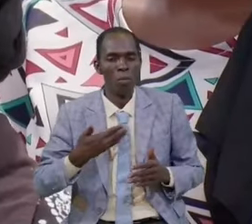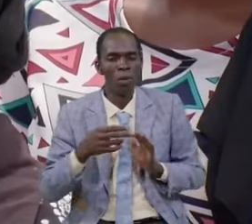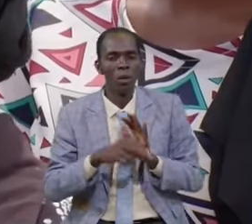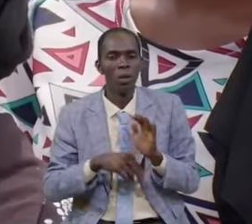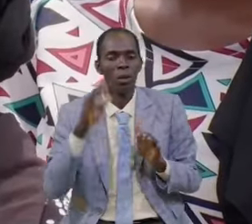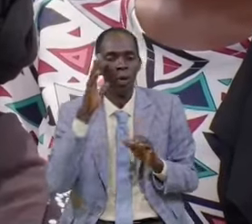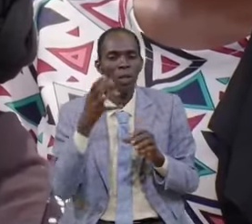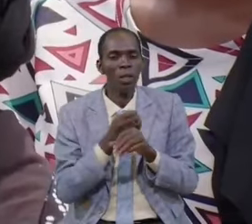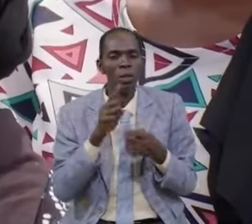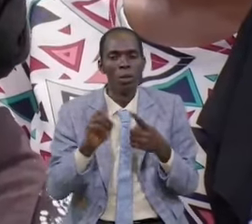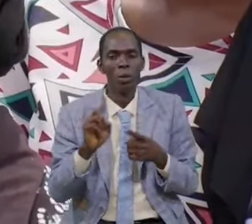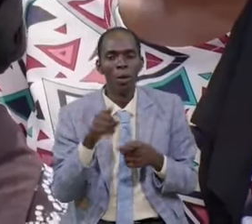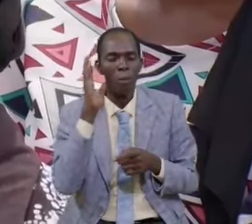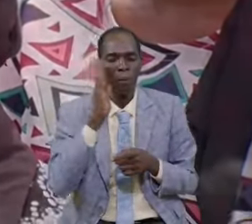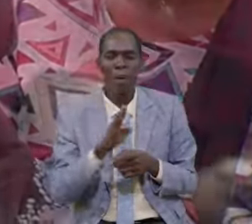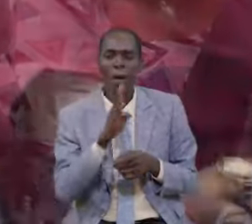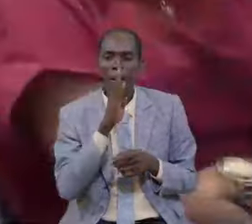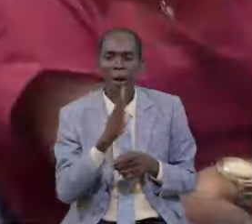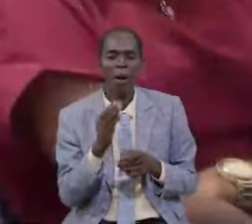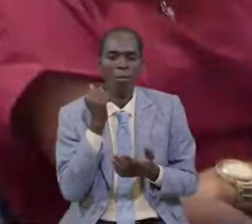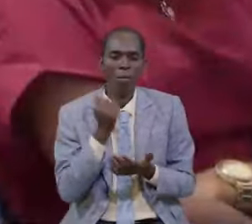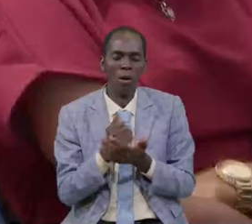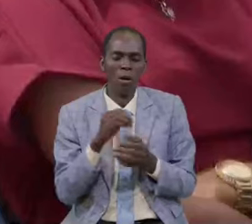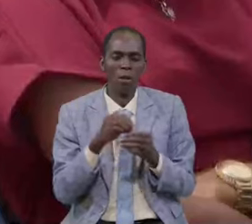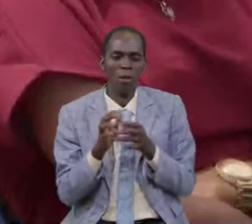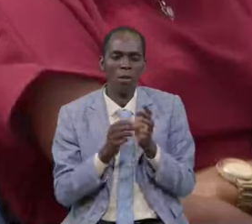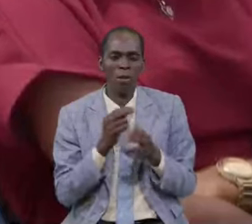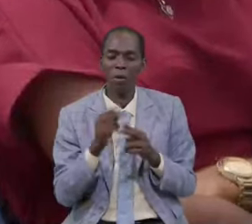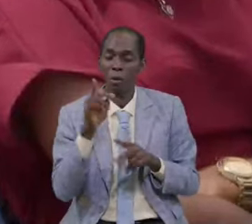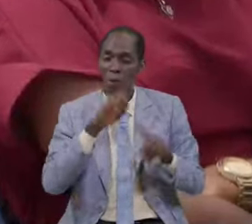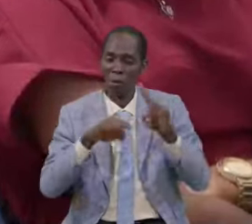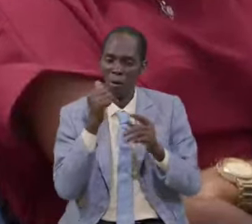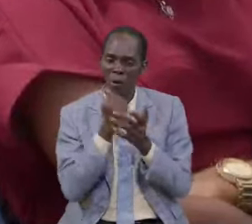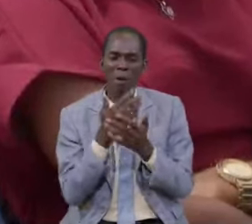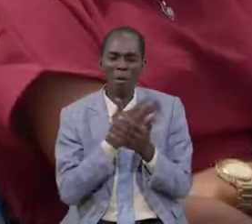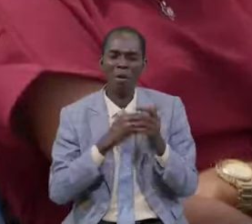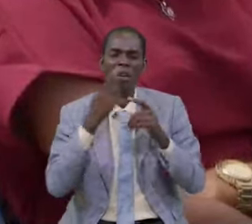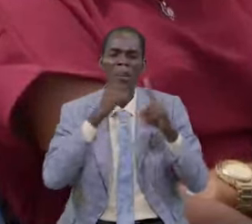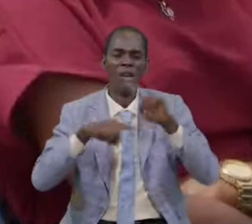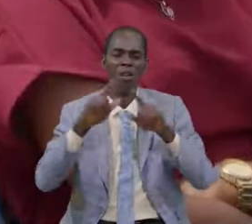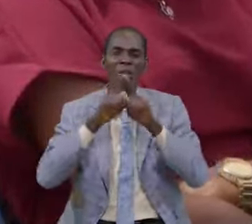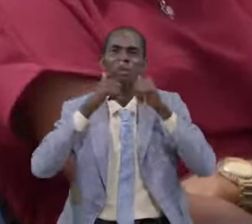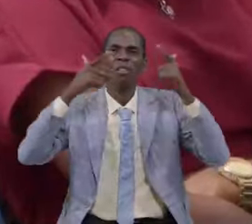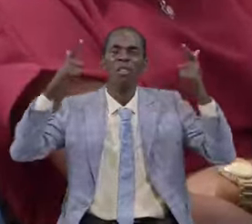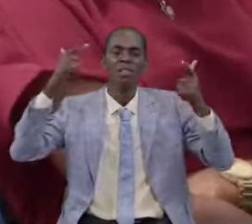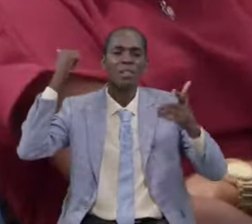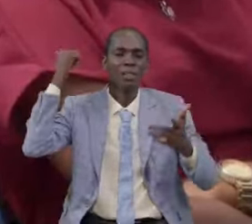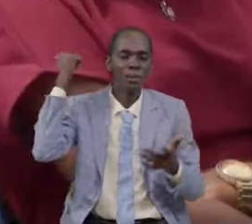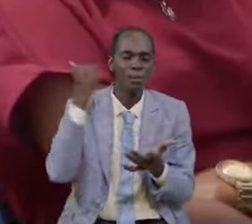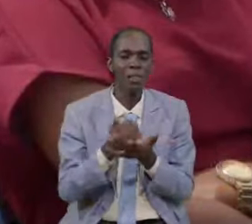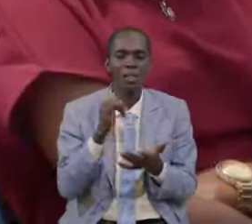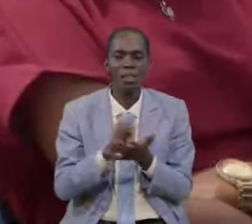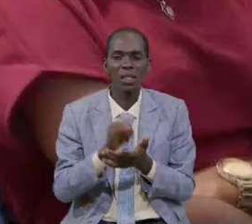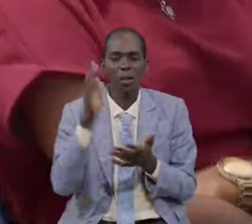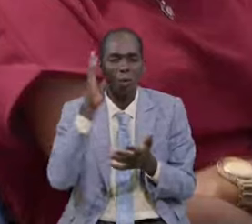destination. Chaque fois quand tu dis amen, tu dis un bon amen qui va défier. Tout